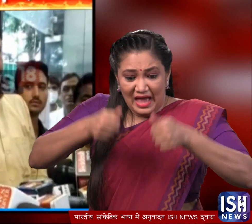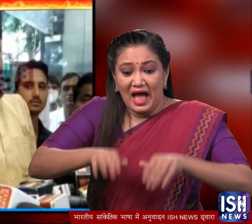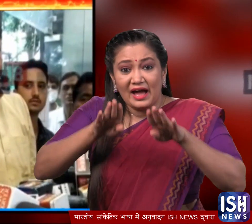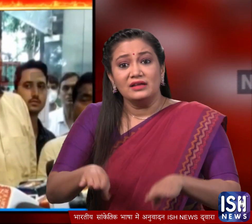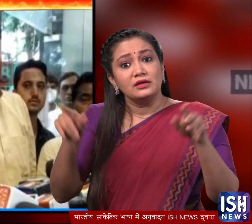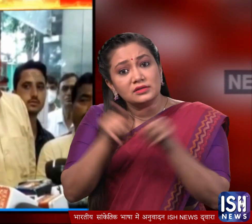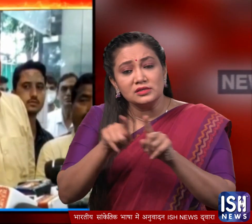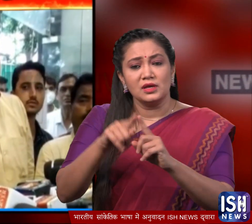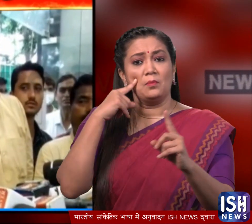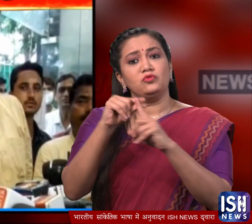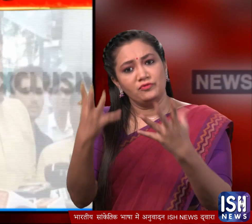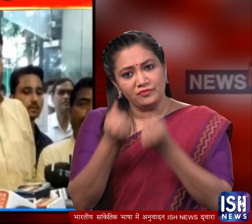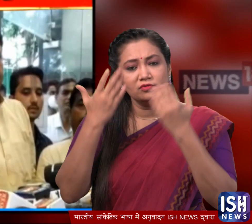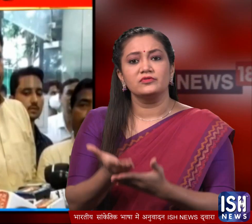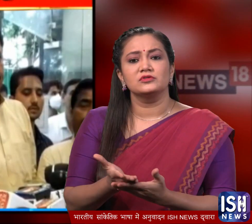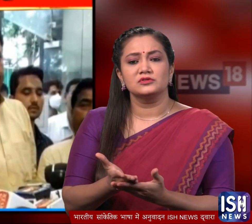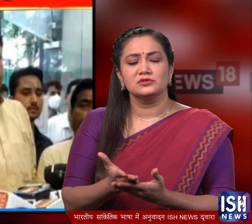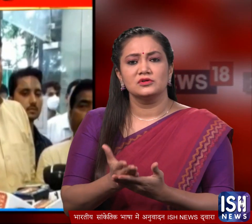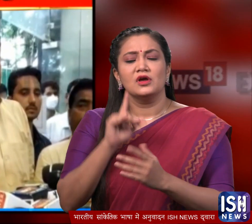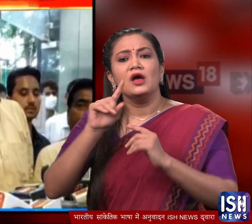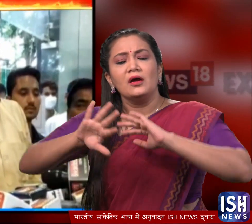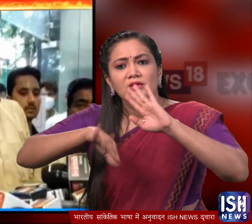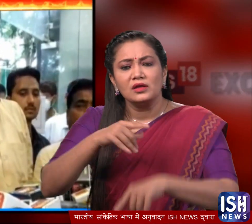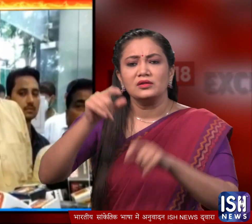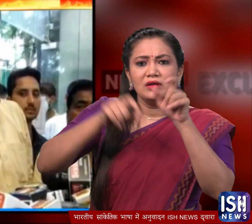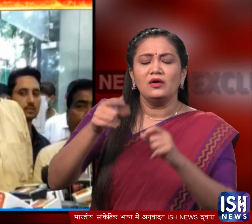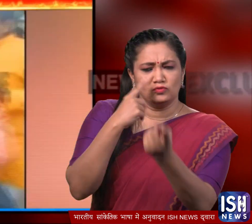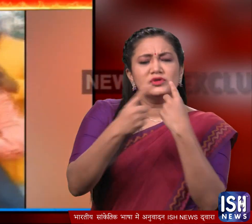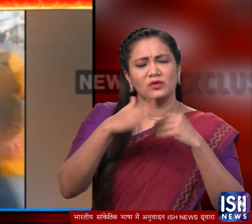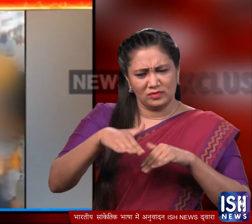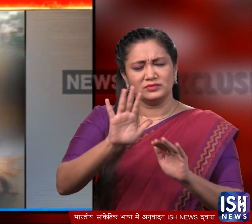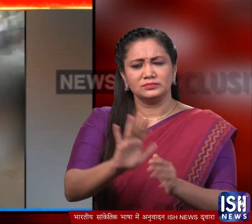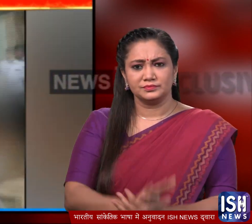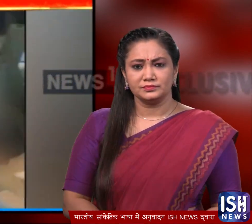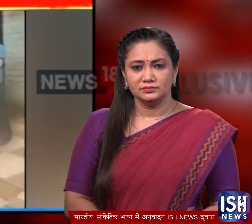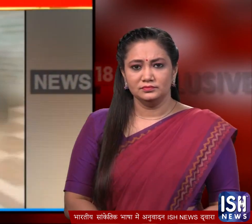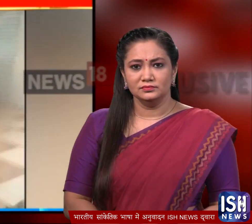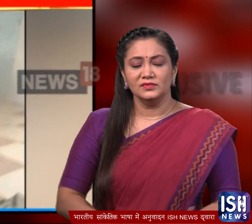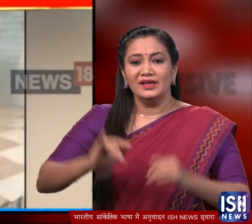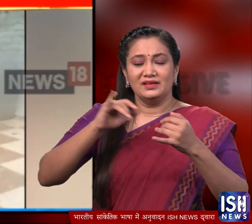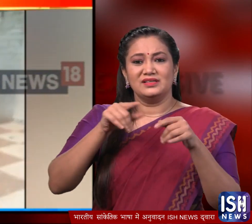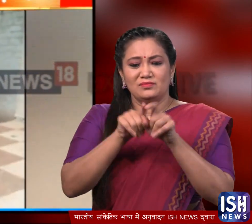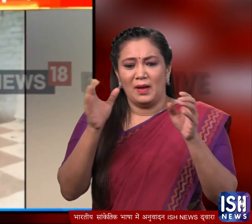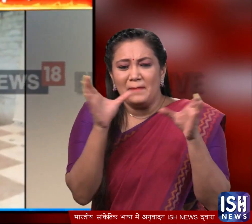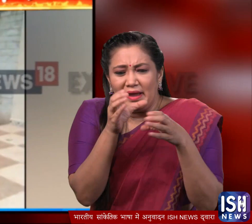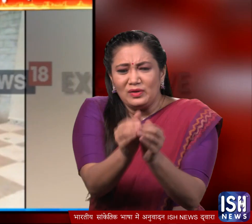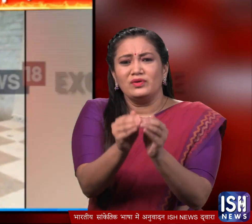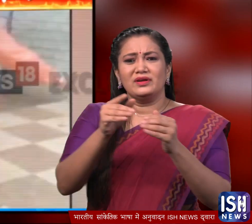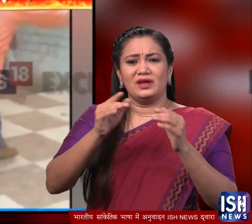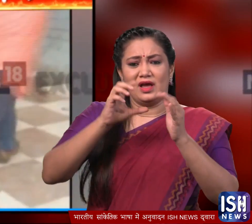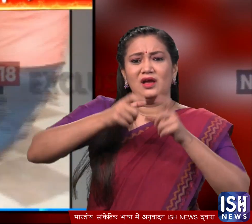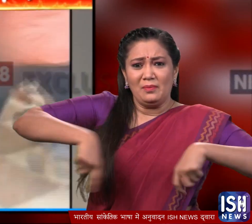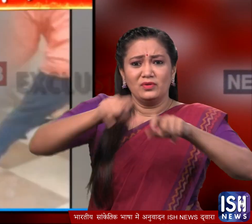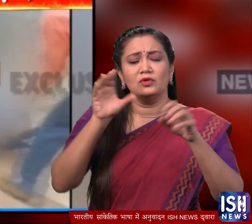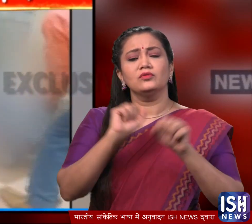आधार कार्ड भी इसी तरह के 2 मिले हैं और उसके बाद में दोनों पक्षों पर कार्रवाई की। इस मामले में राष्ट्रीय अल्पसंख्यक आयोग ने इंदौर के डीएम को